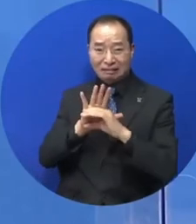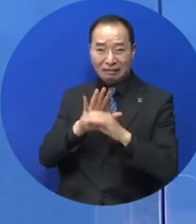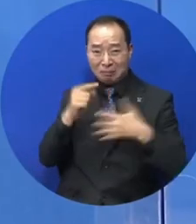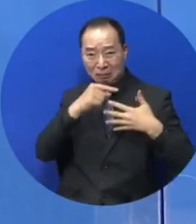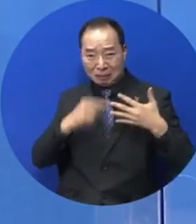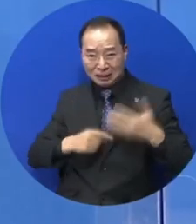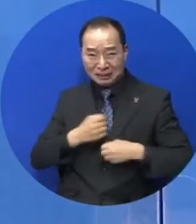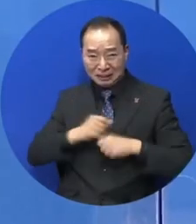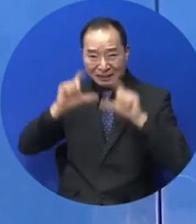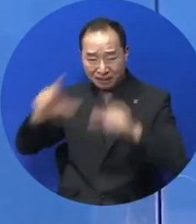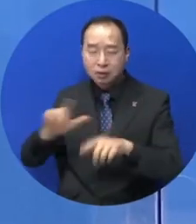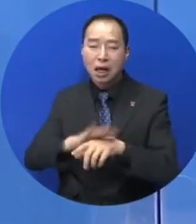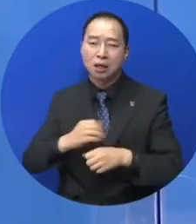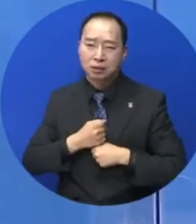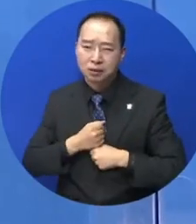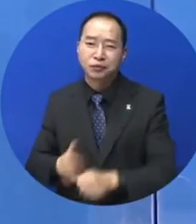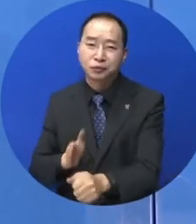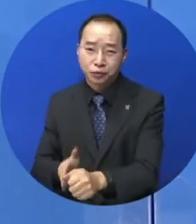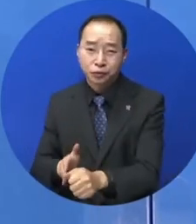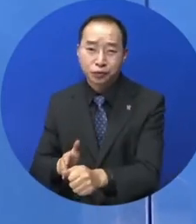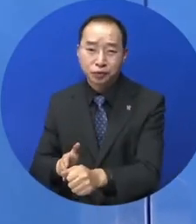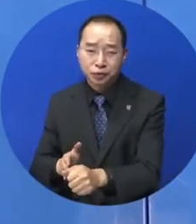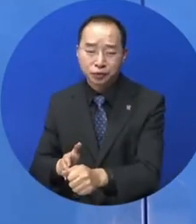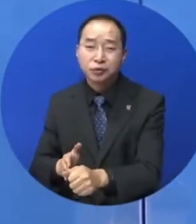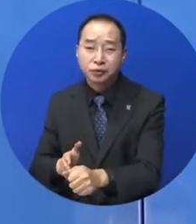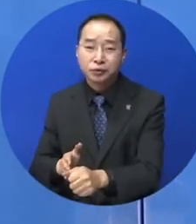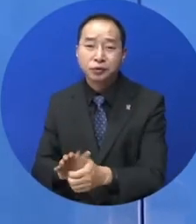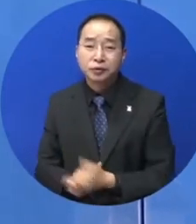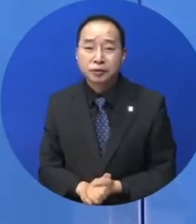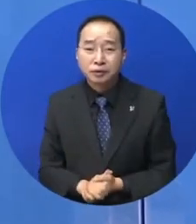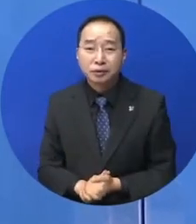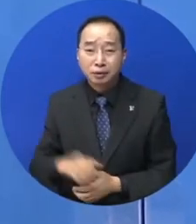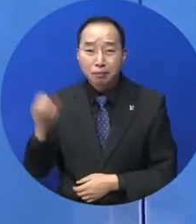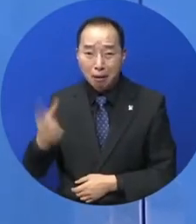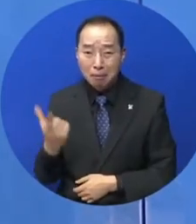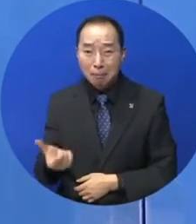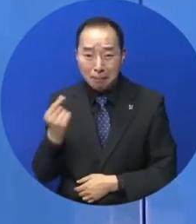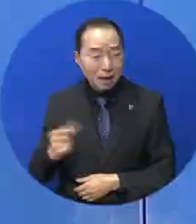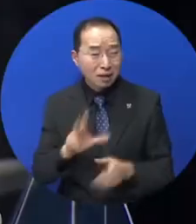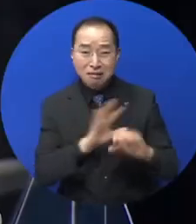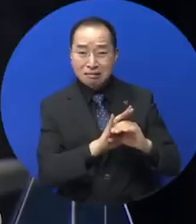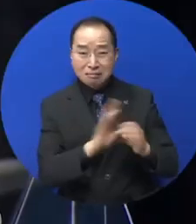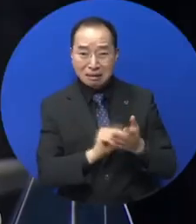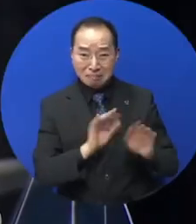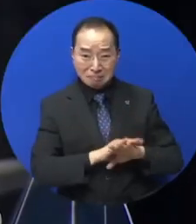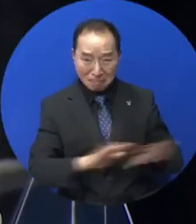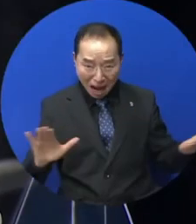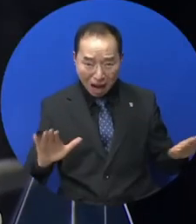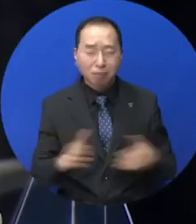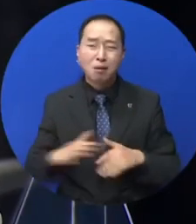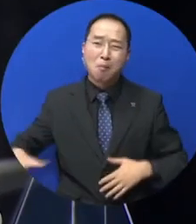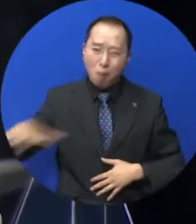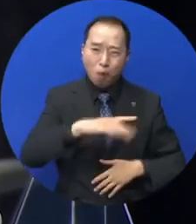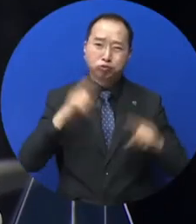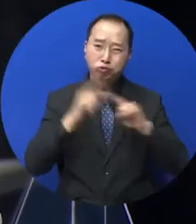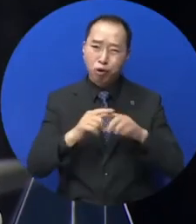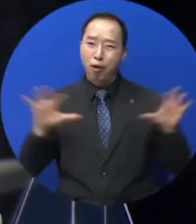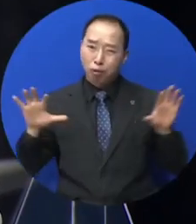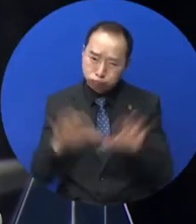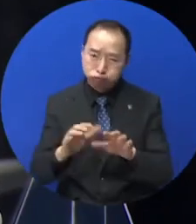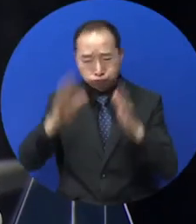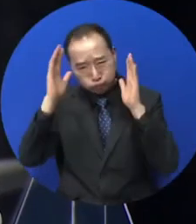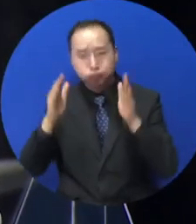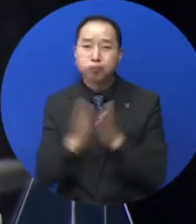지키면서 우리가 말한 사회적 거리 두기를 실천해 주시고 그래서 빨리 이 문제가 해결되면 모든 교회가 대면 예배도 할 수